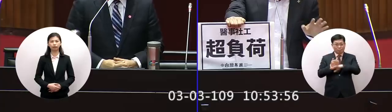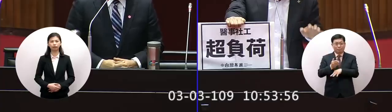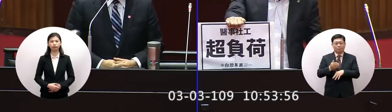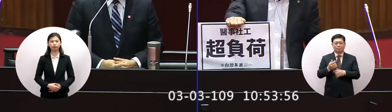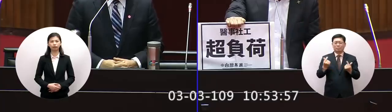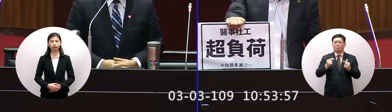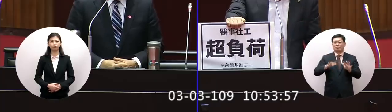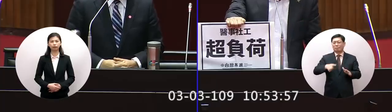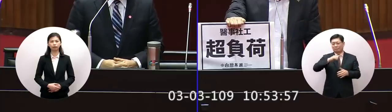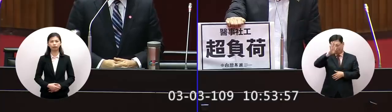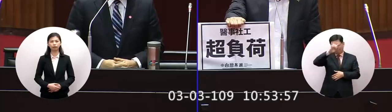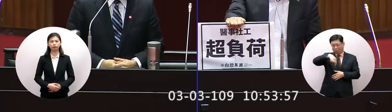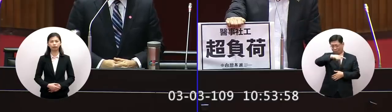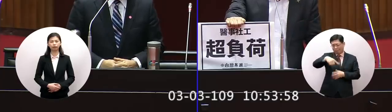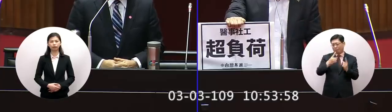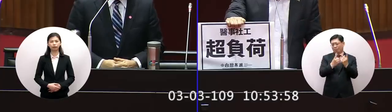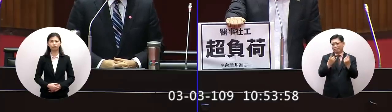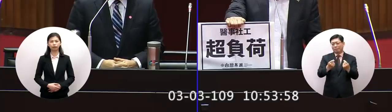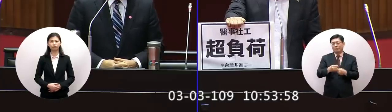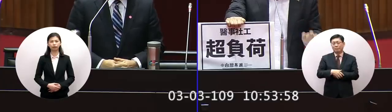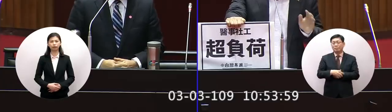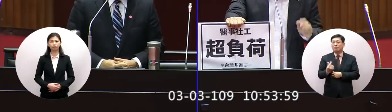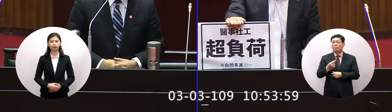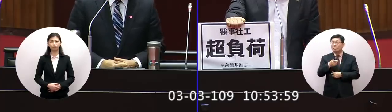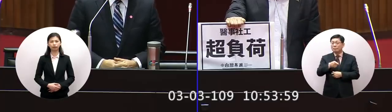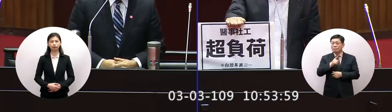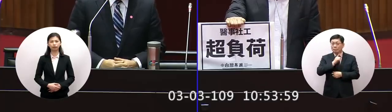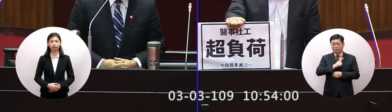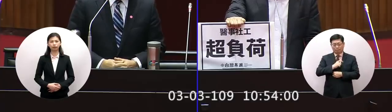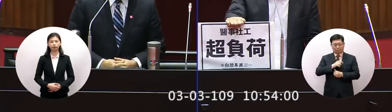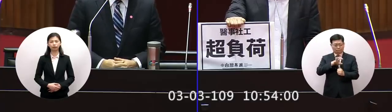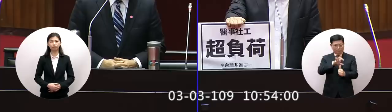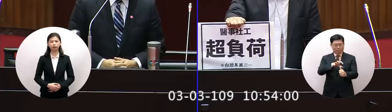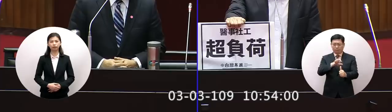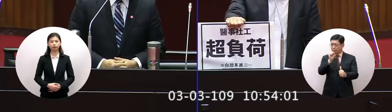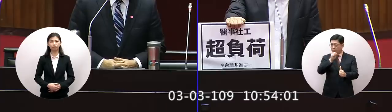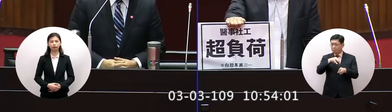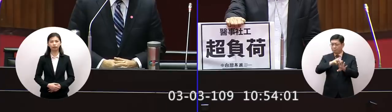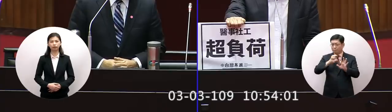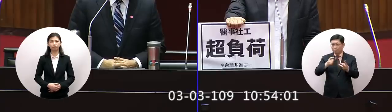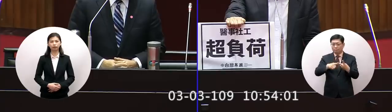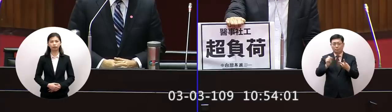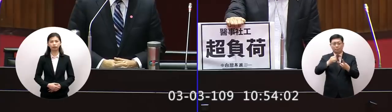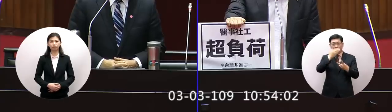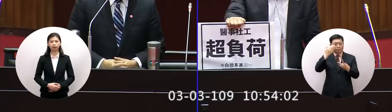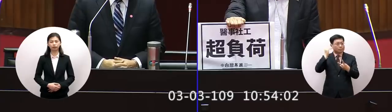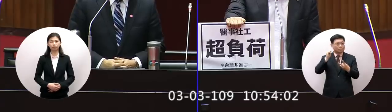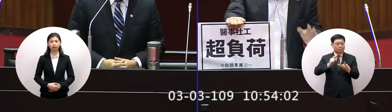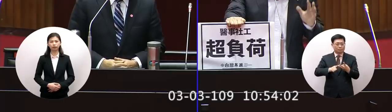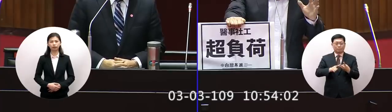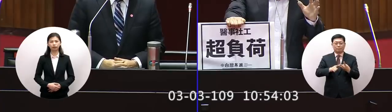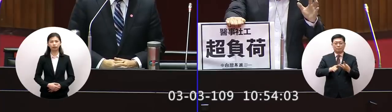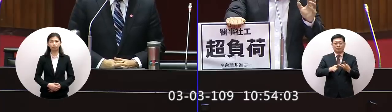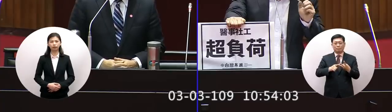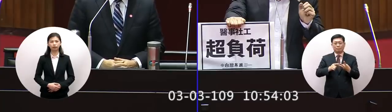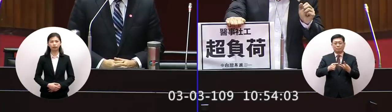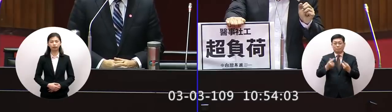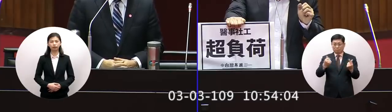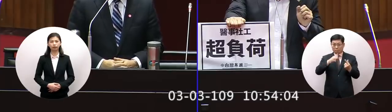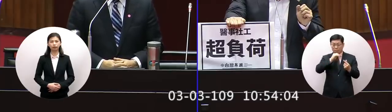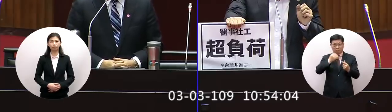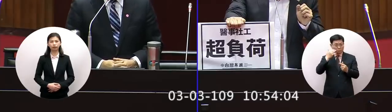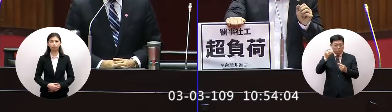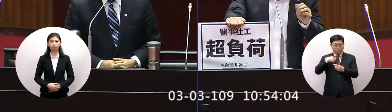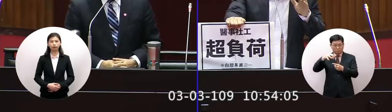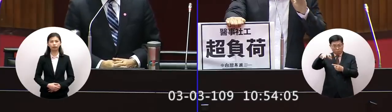对，其实就是即马病院所发生的状况，包括因为因限制着无法度出国，无法度旅游，或者是讲呢，这个旅游警示